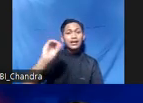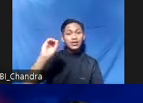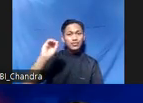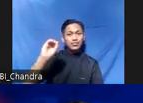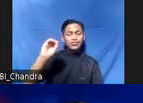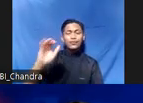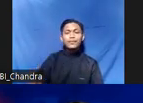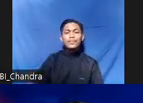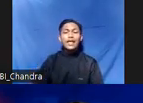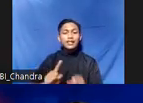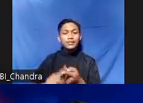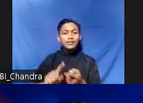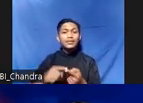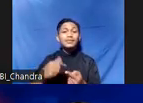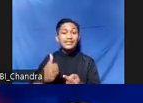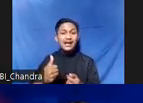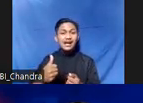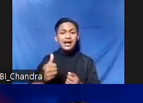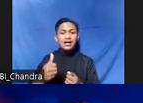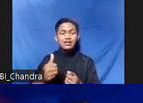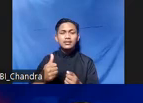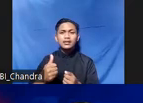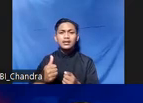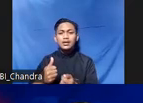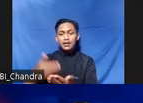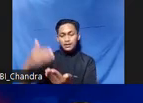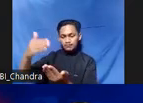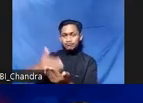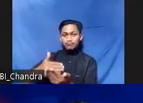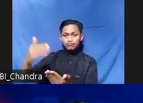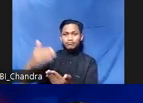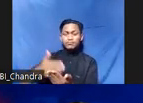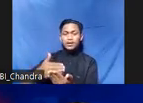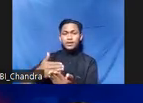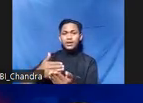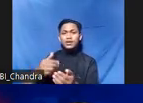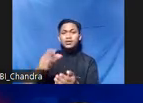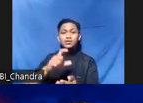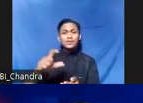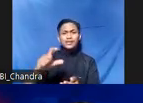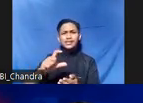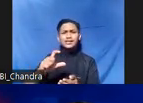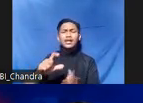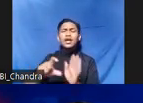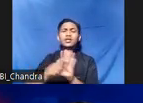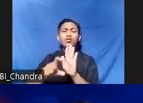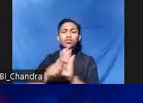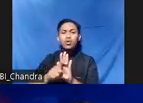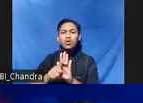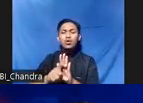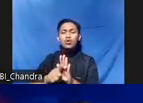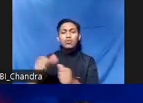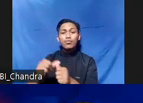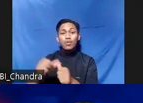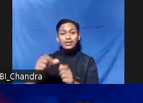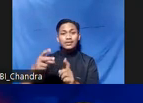mengcustom misalnya membuat folder menandai ataupun membuat kata-kata kunci ya dengan jadi dengan kata kunci itu nanti teman-teman